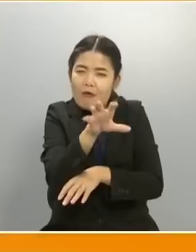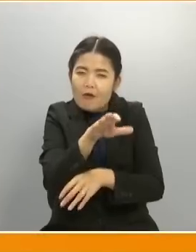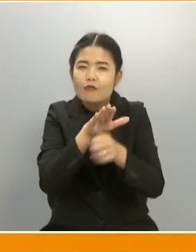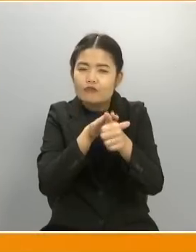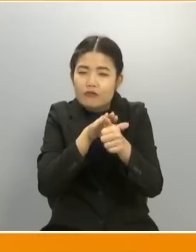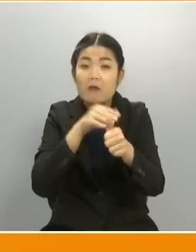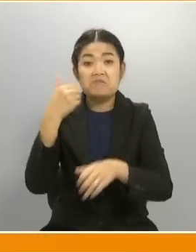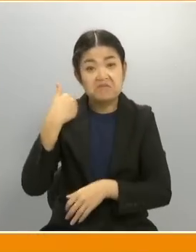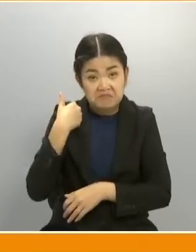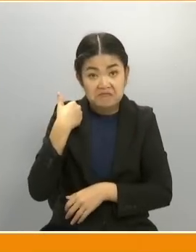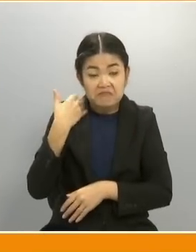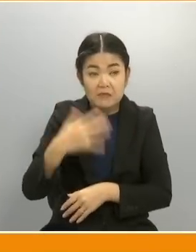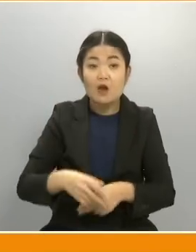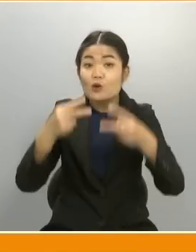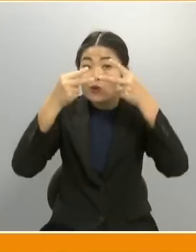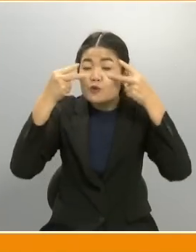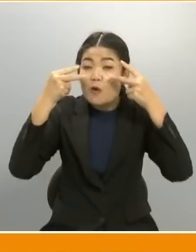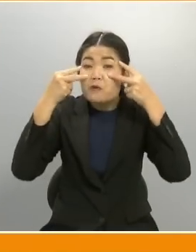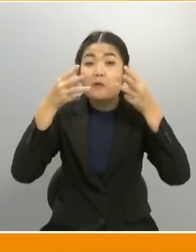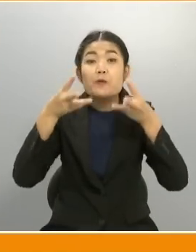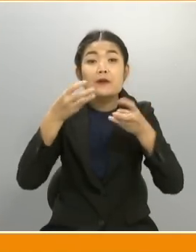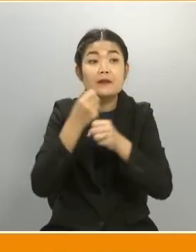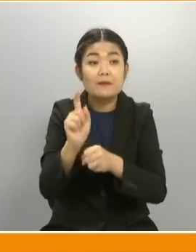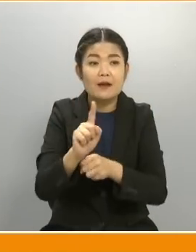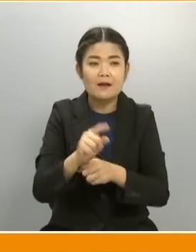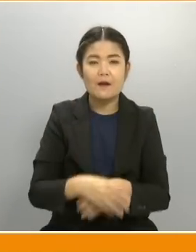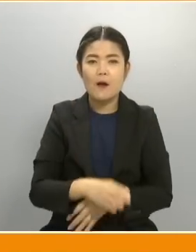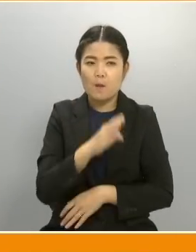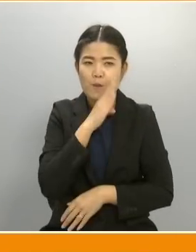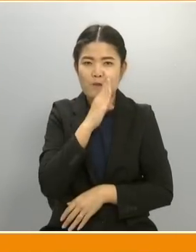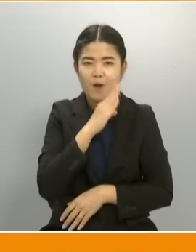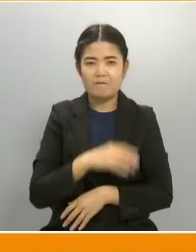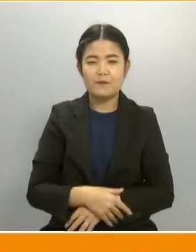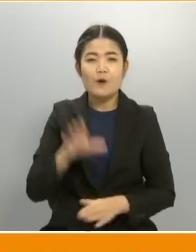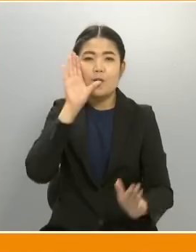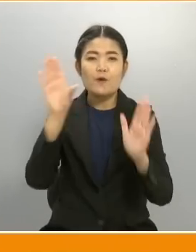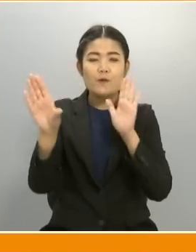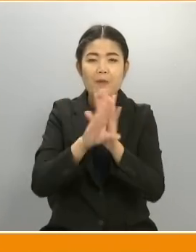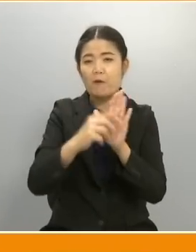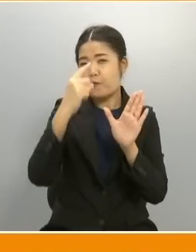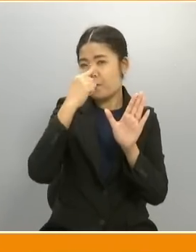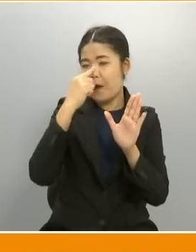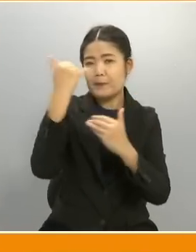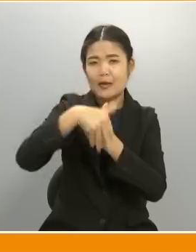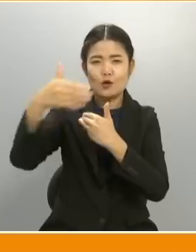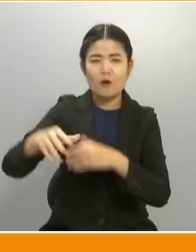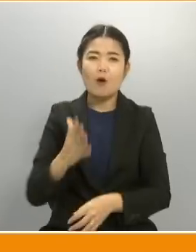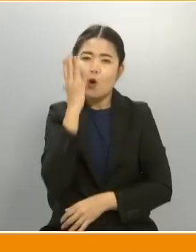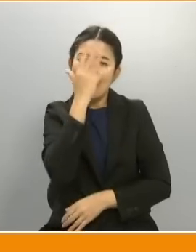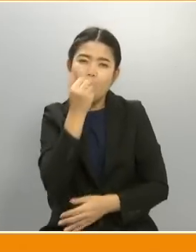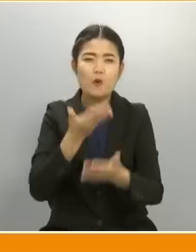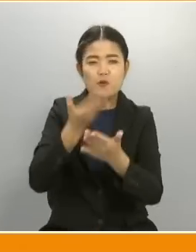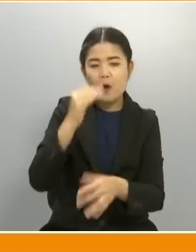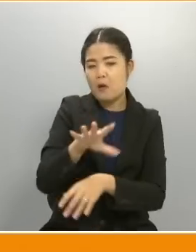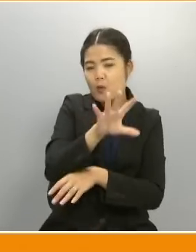แล้วมิจฉาชีพมักจะปลอมเป็น Profileของฝรั่งของชาวตะวันออกกลางหล่อรวยใช้อุบายต่างๆ